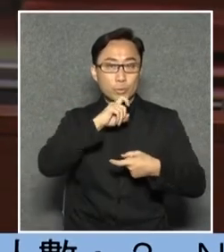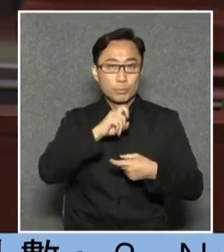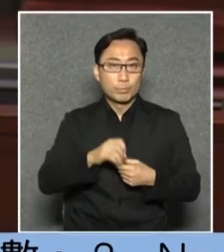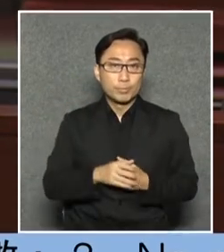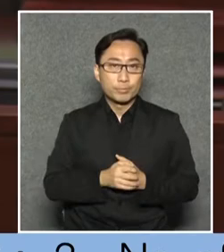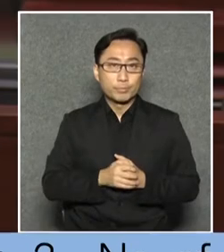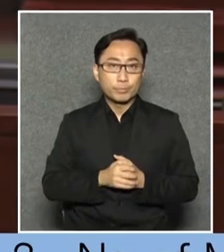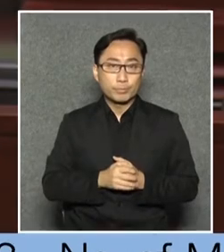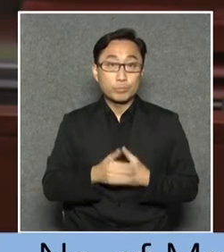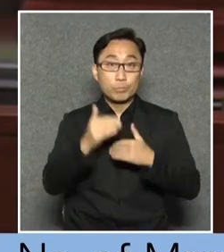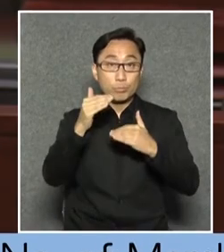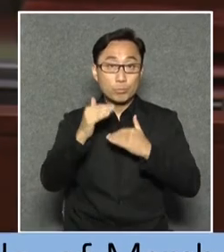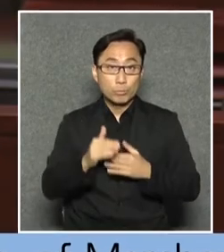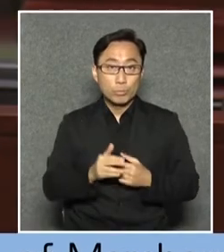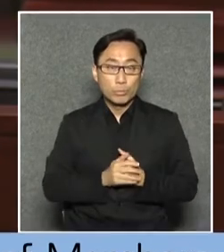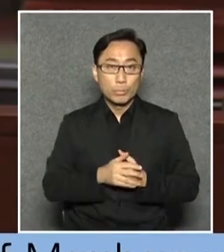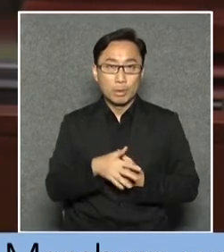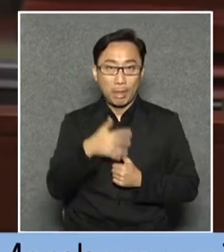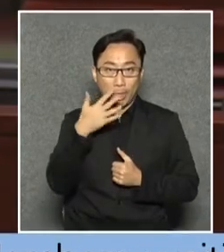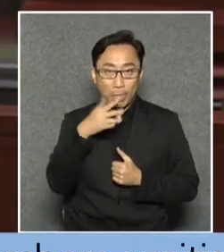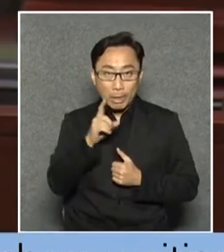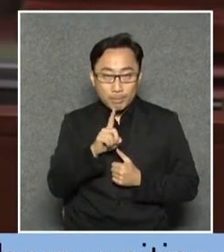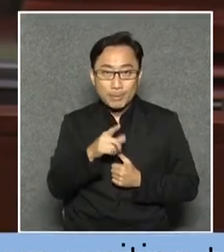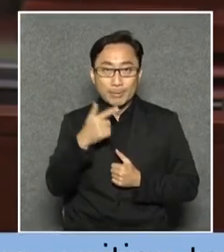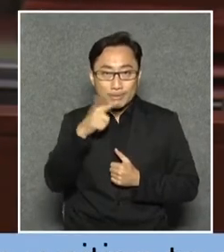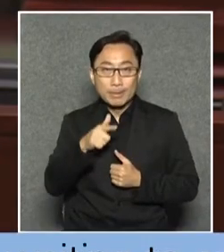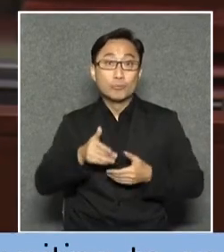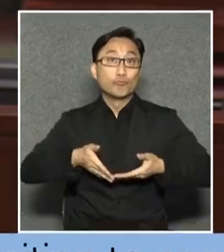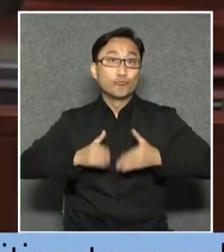咁跟住仲有一间最新嘅嗱，新鲜滚热辣，